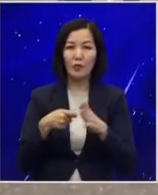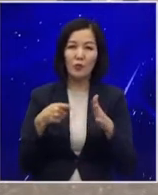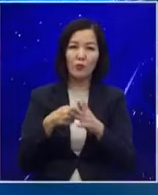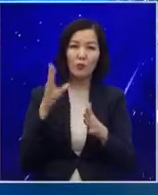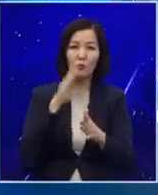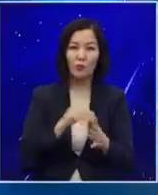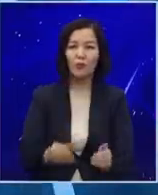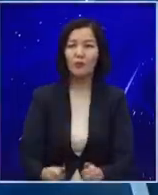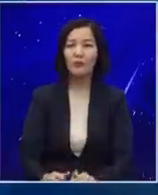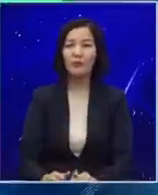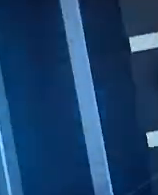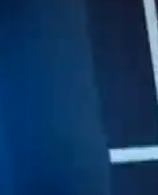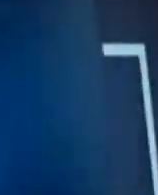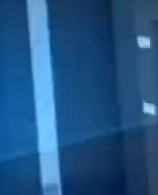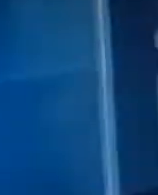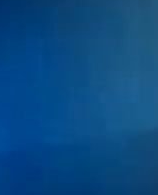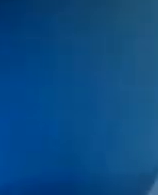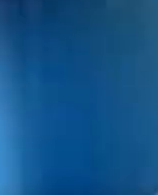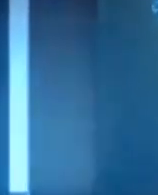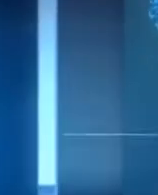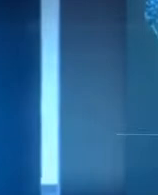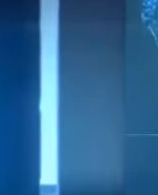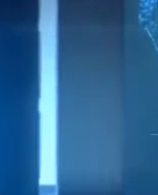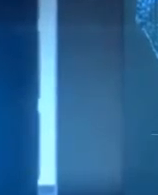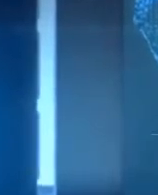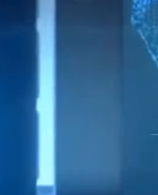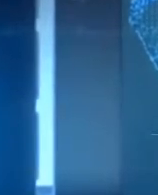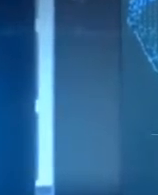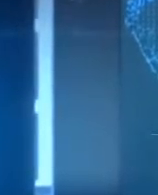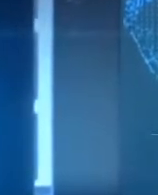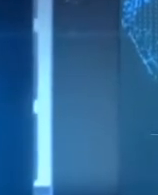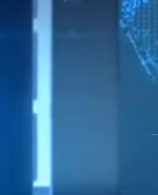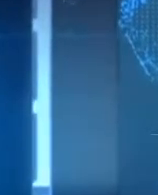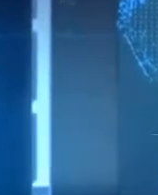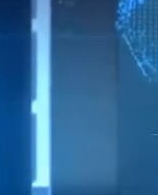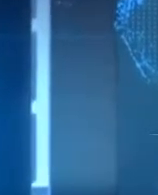сақамалшылар. Құрманжан Қасымжанұлы, Аманжол Жөнкешев, Жетісу арнасы.